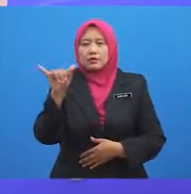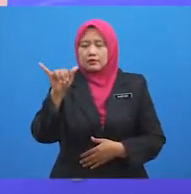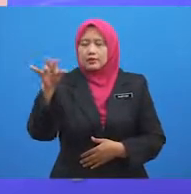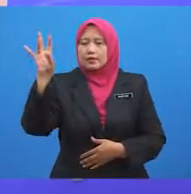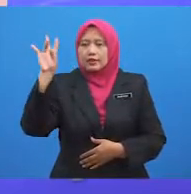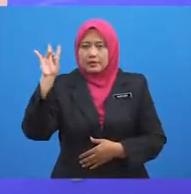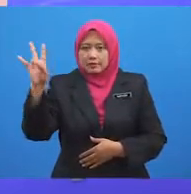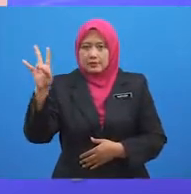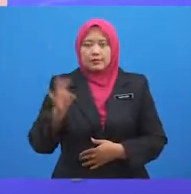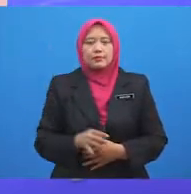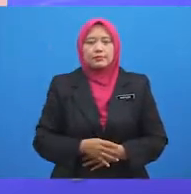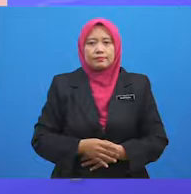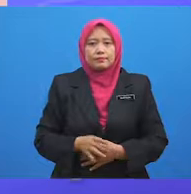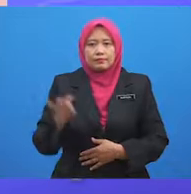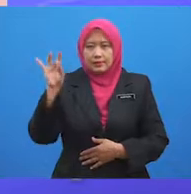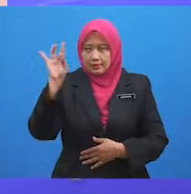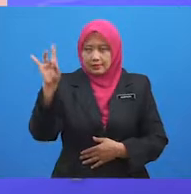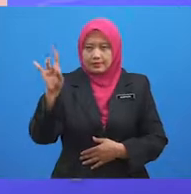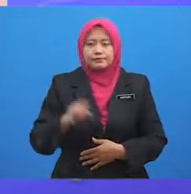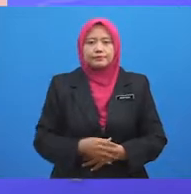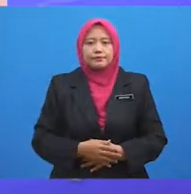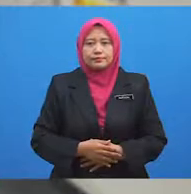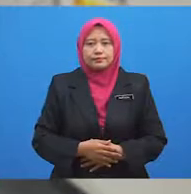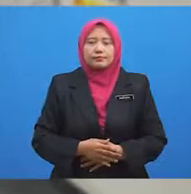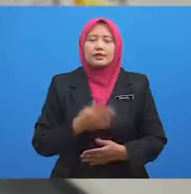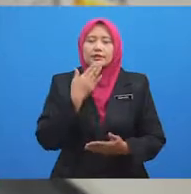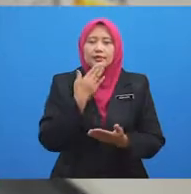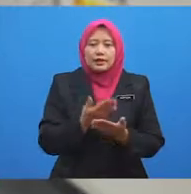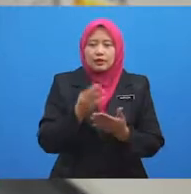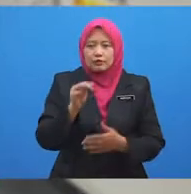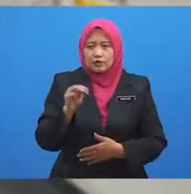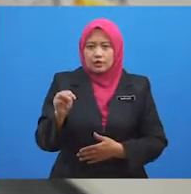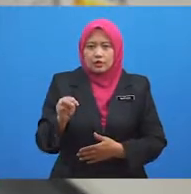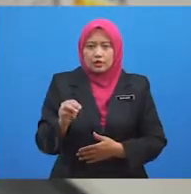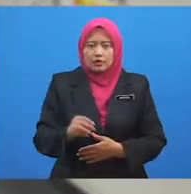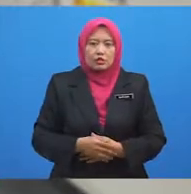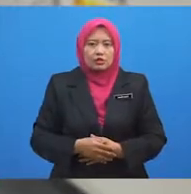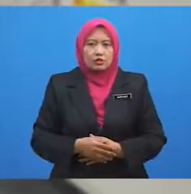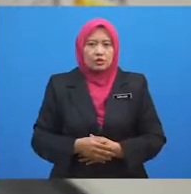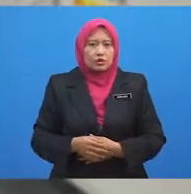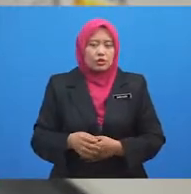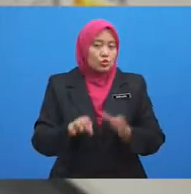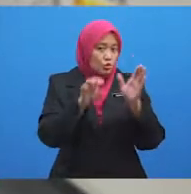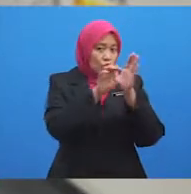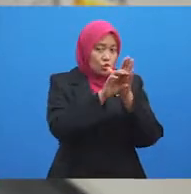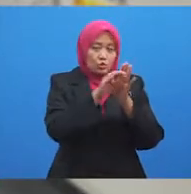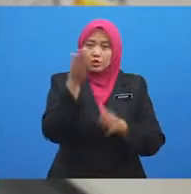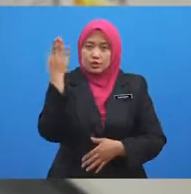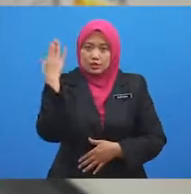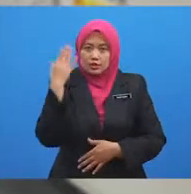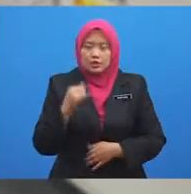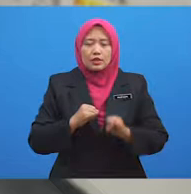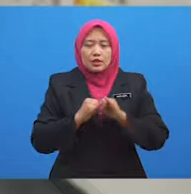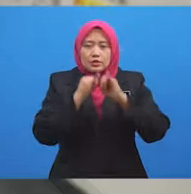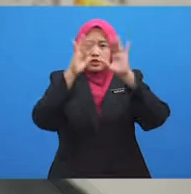8. Baiklah, murid-murid. Kedua-dua contoh yang diberikan